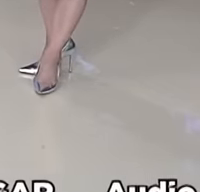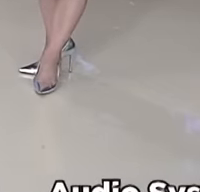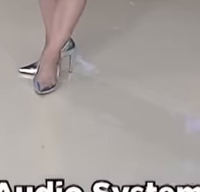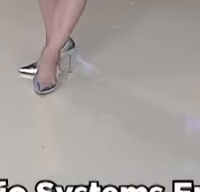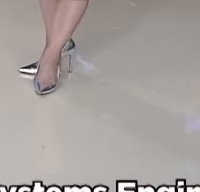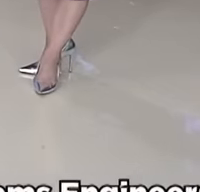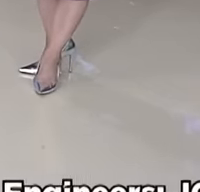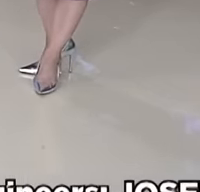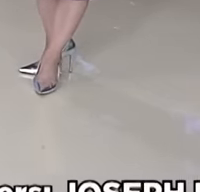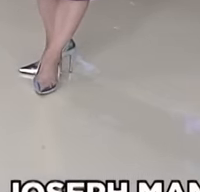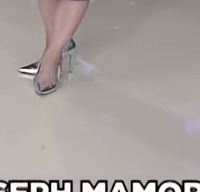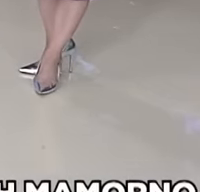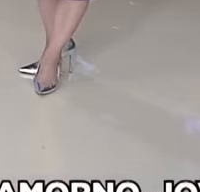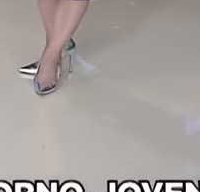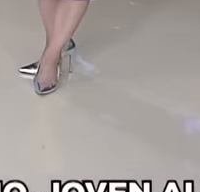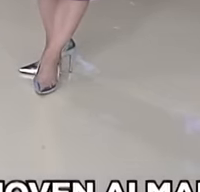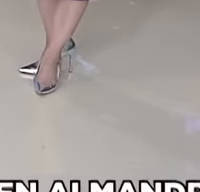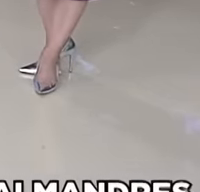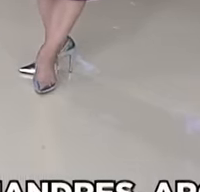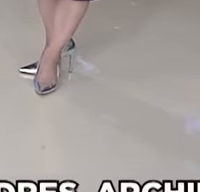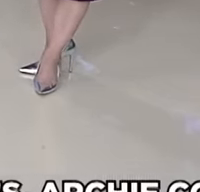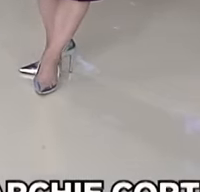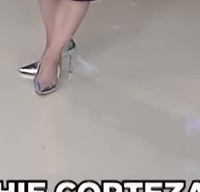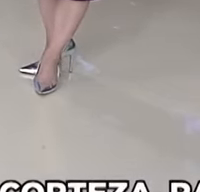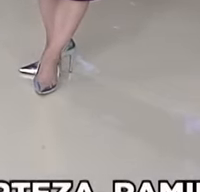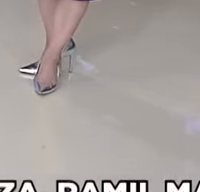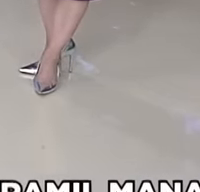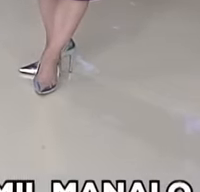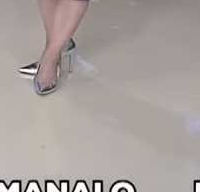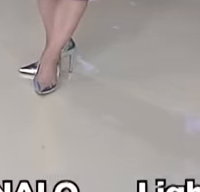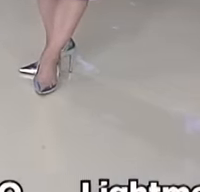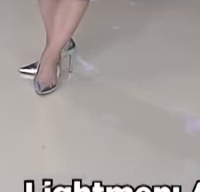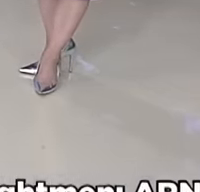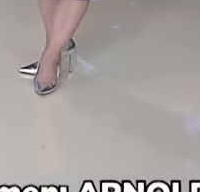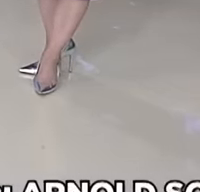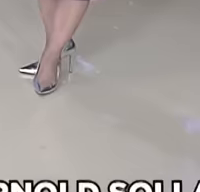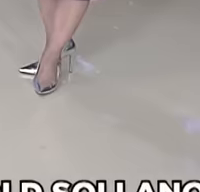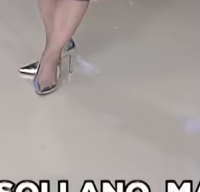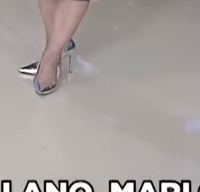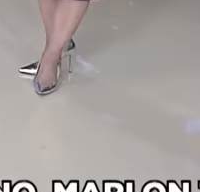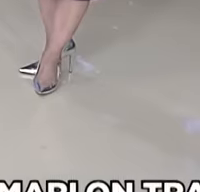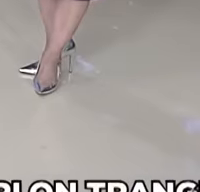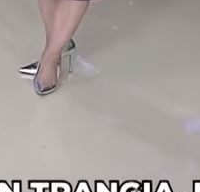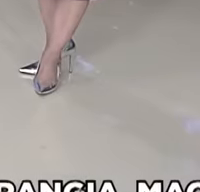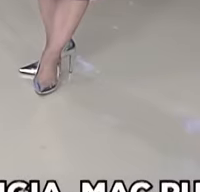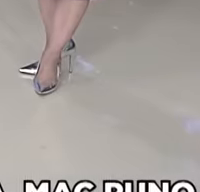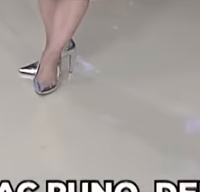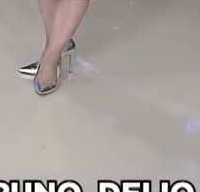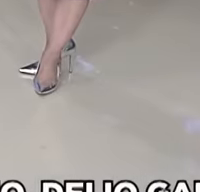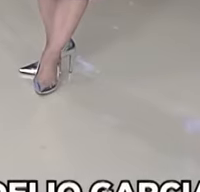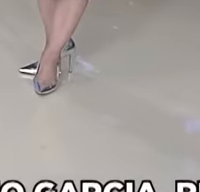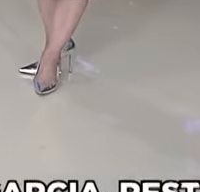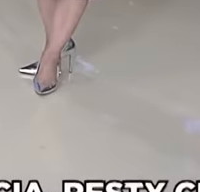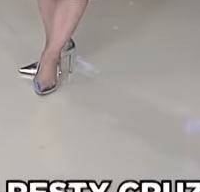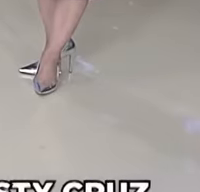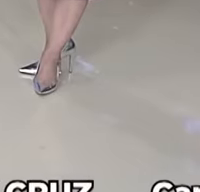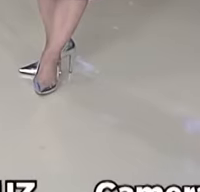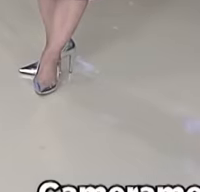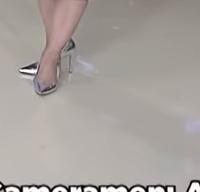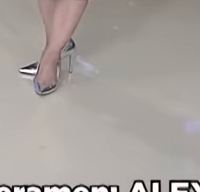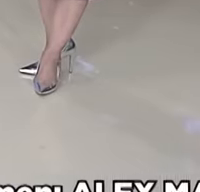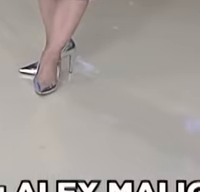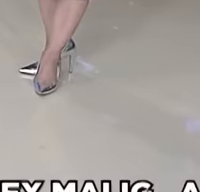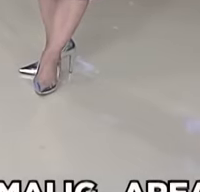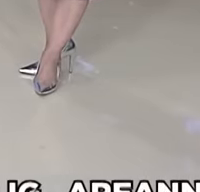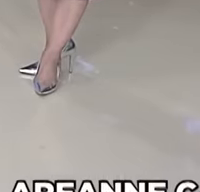ano? Advance, happy Easter na lang po yes. Mga kapamilya, Ate B, Henry. At yan ang mga balitang binantayan namin para